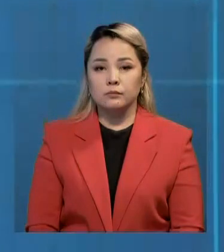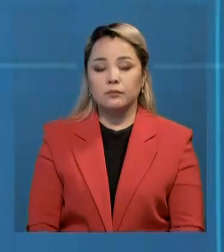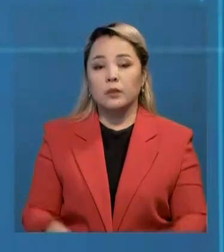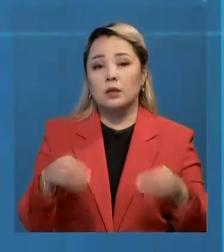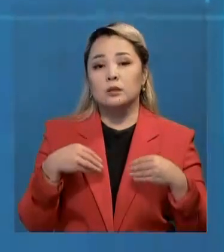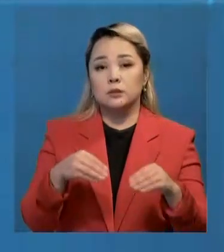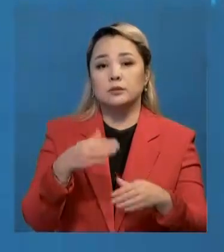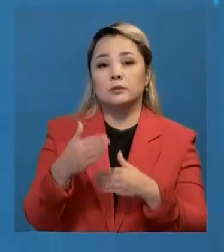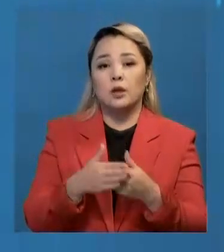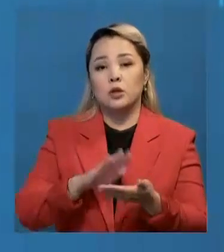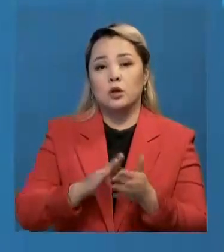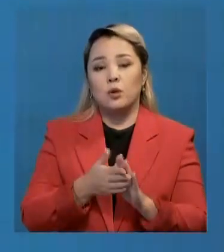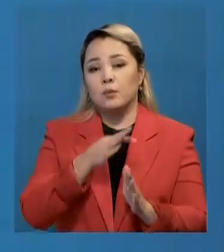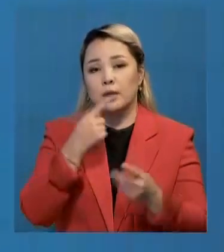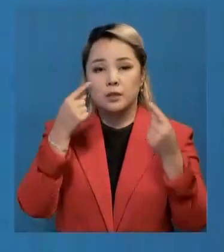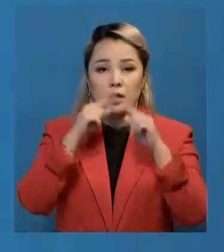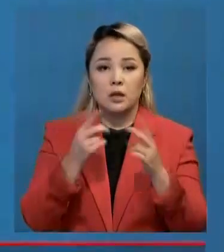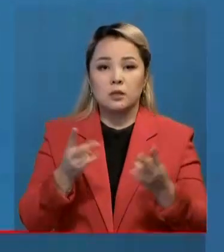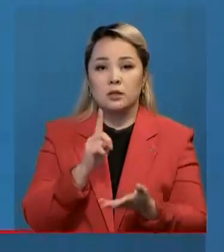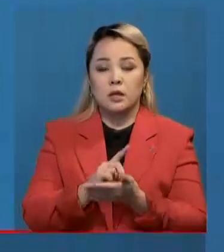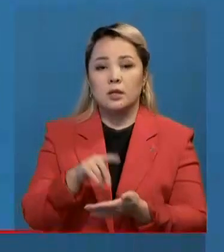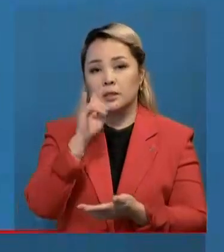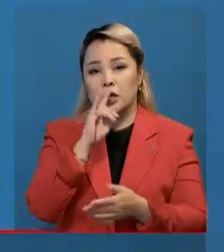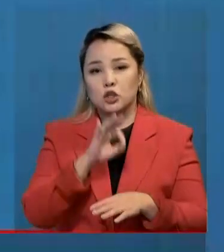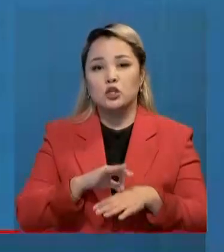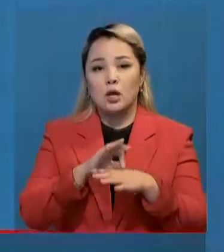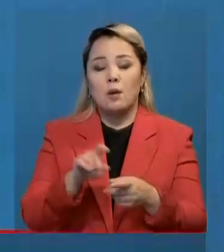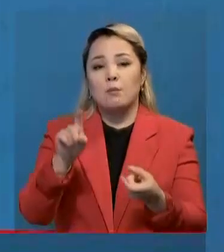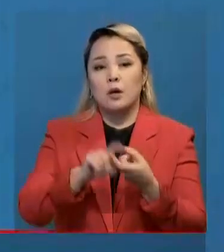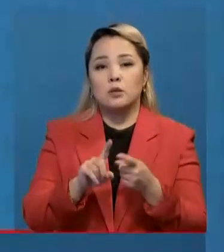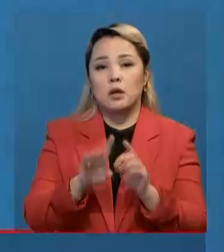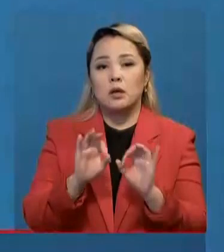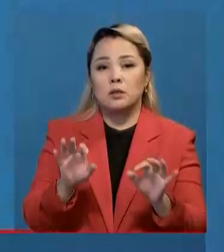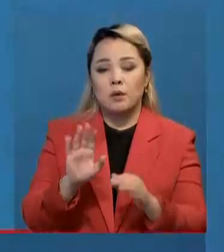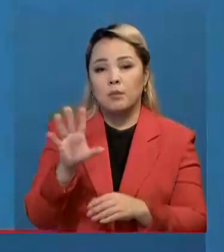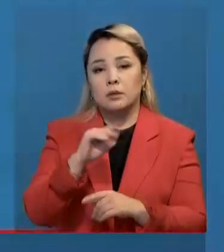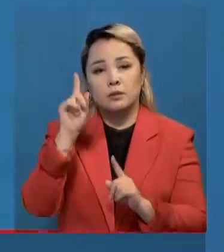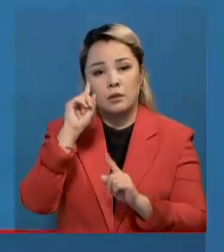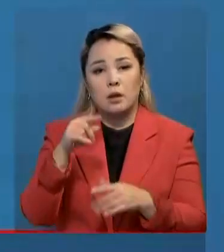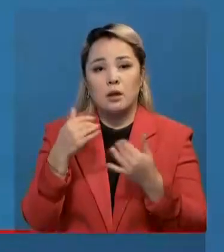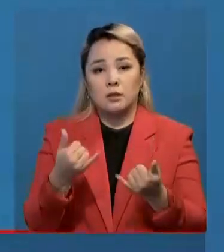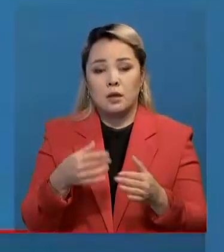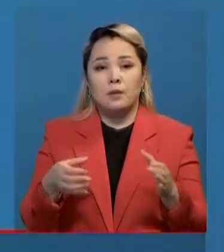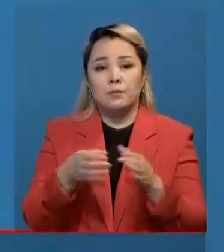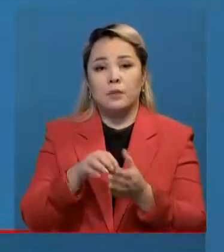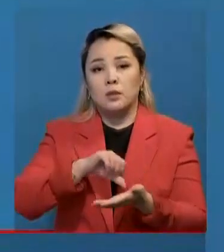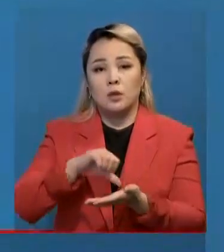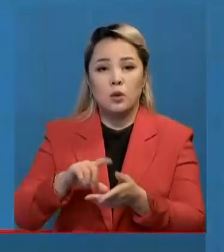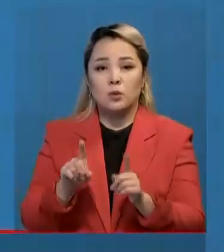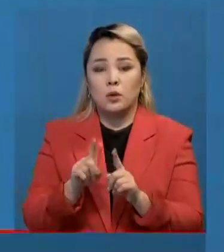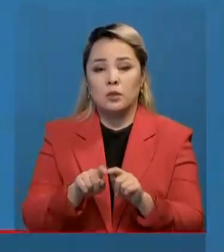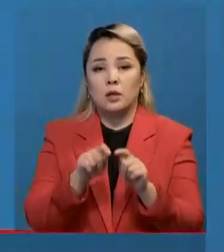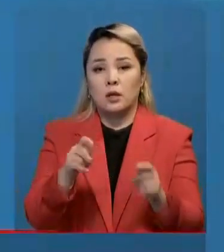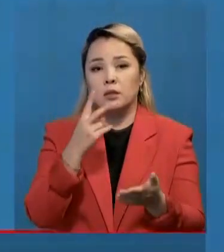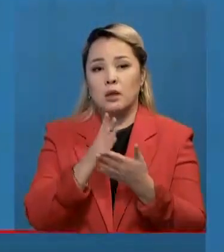Егістік науқаны көп жағдайда техникаға қажет дизельдің жеткізілуіне байланысты екені барша ғаян. Міне, кілтипанның бәрі осы тұста